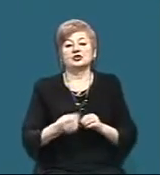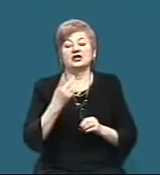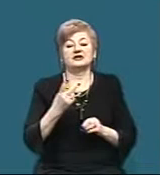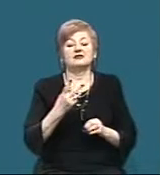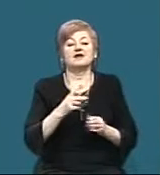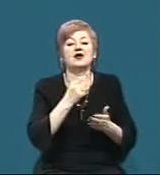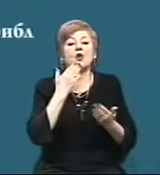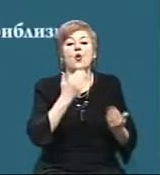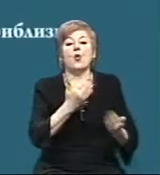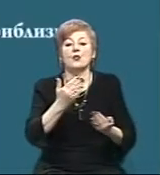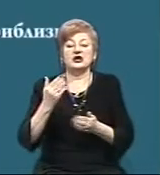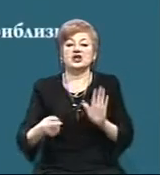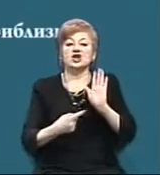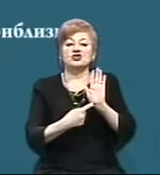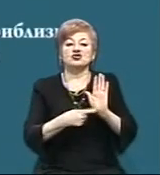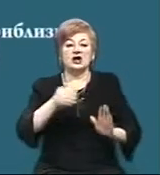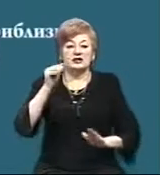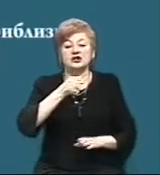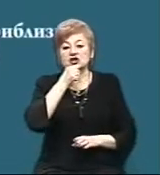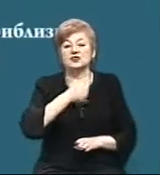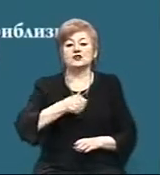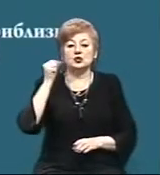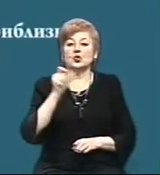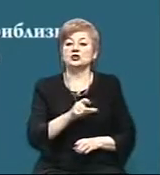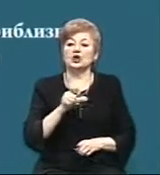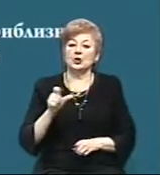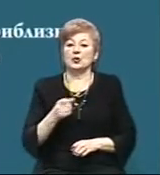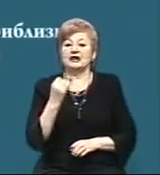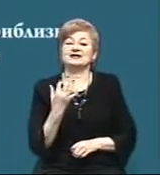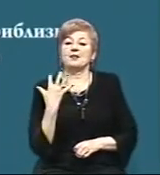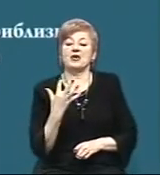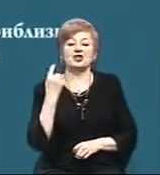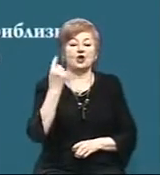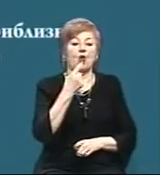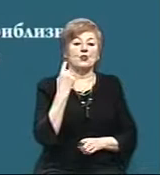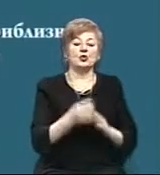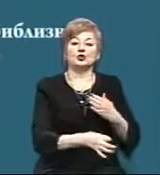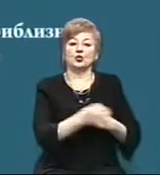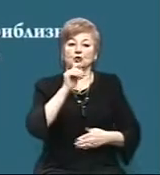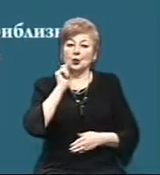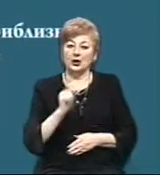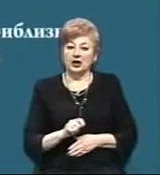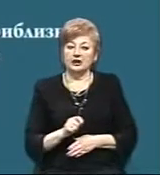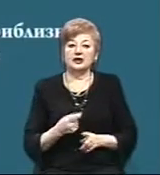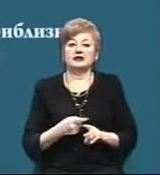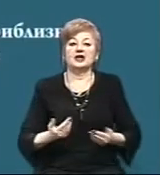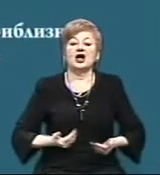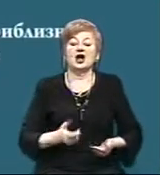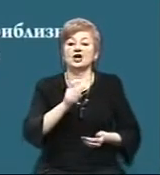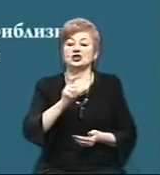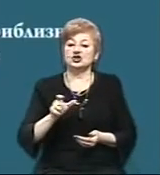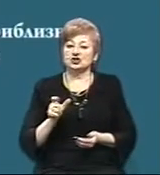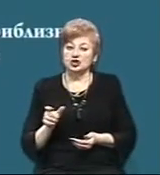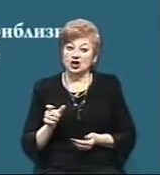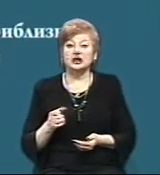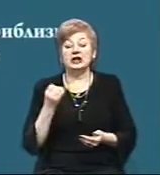опитування. Приблизно 6 тисяч дорослих респондентів з 5 областей Сходу України, в тому числі жителів сірої зони,